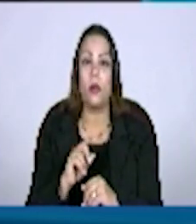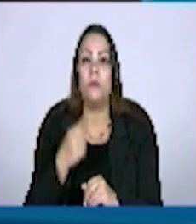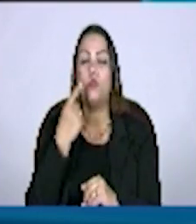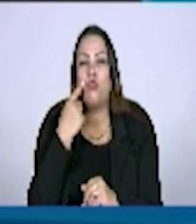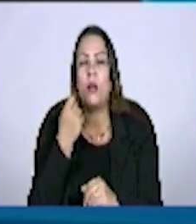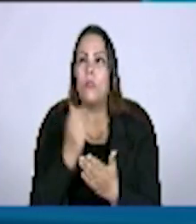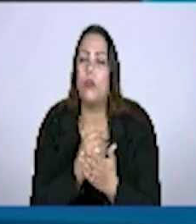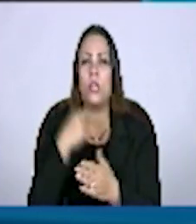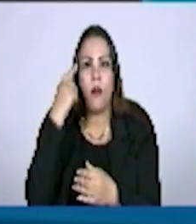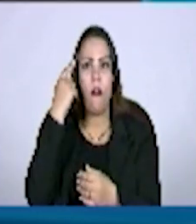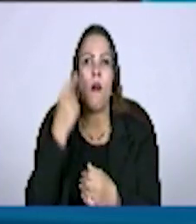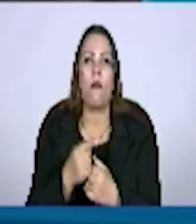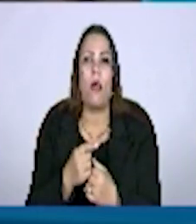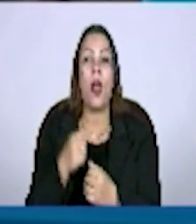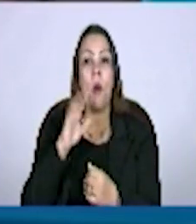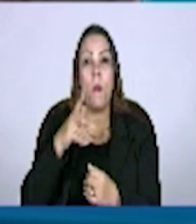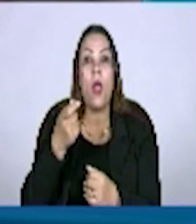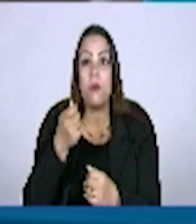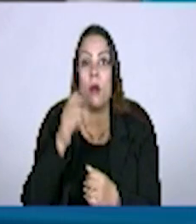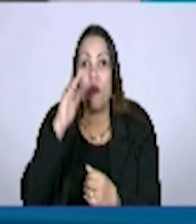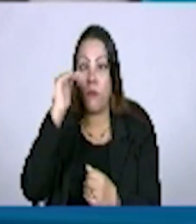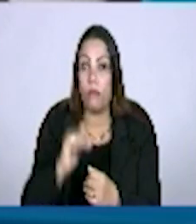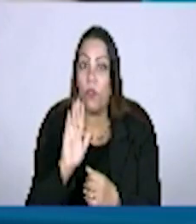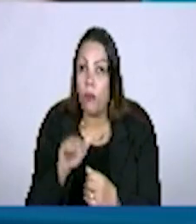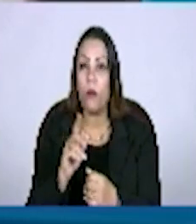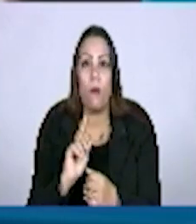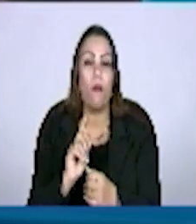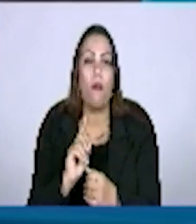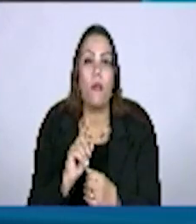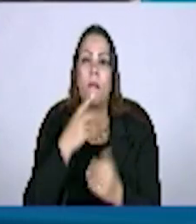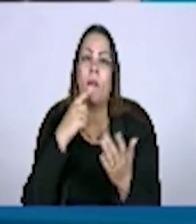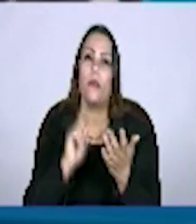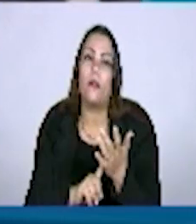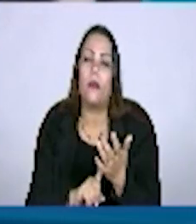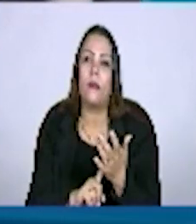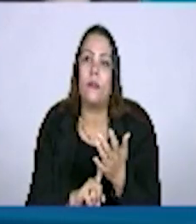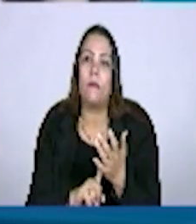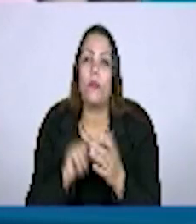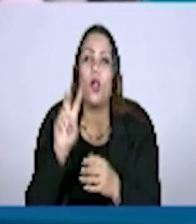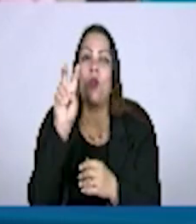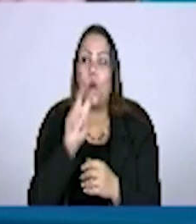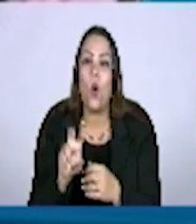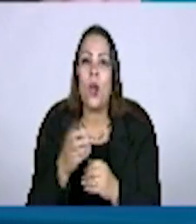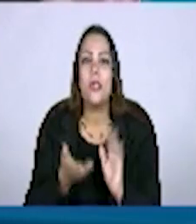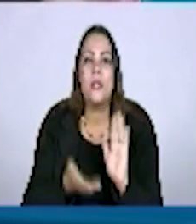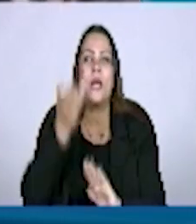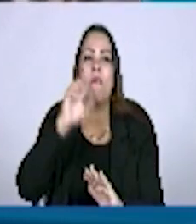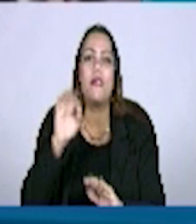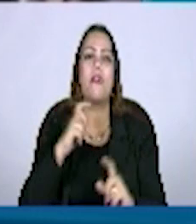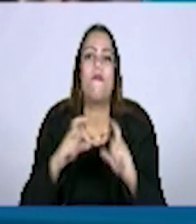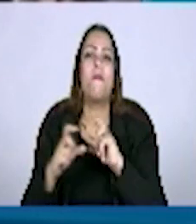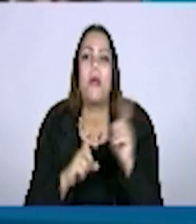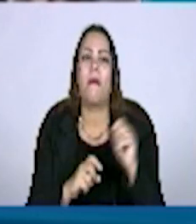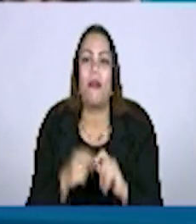اقتصاديه كده نقعد نفكر كده هل الاسعار دي هتنخفض بالتاكيد ان الدولار زاد في البنك وسعر